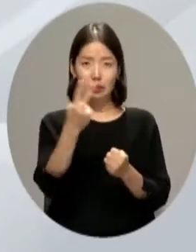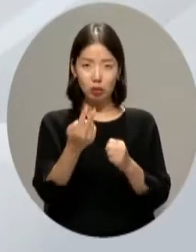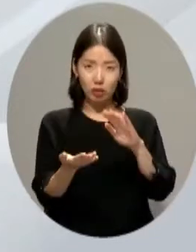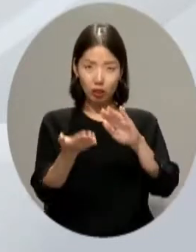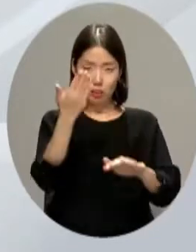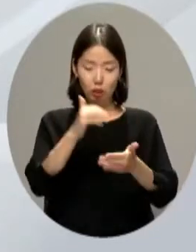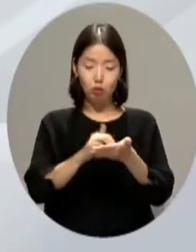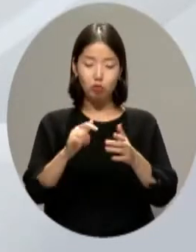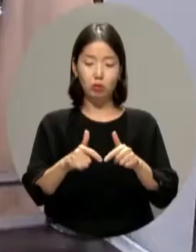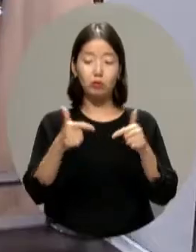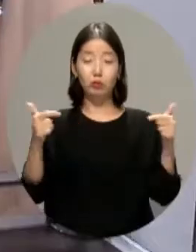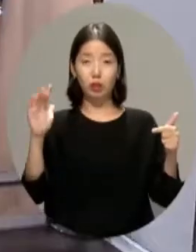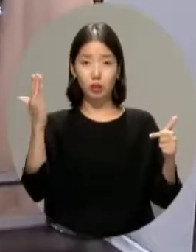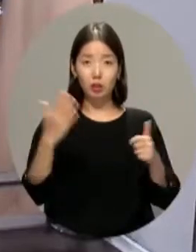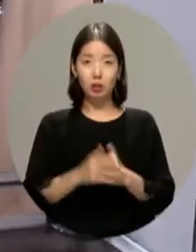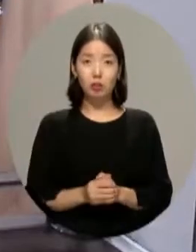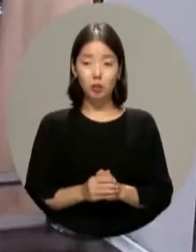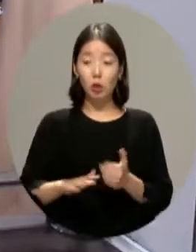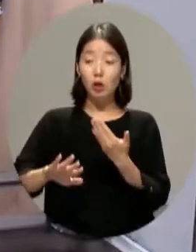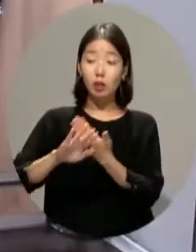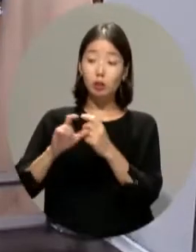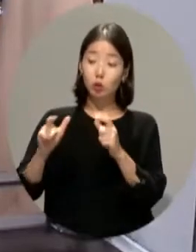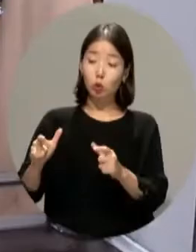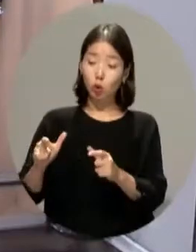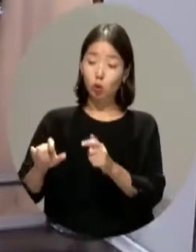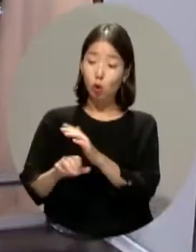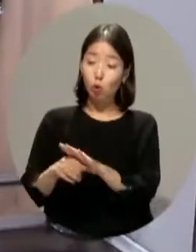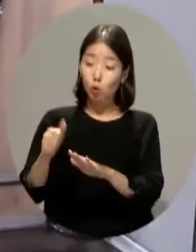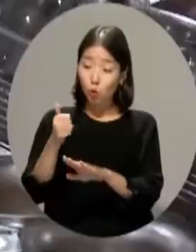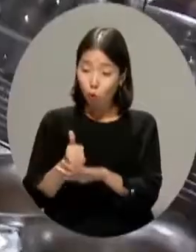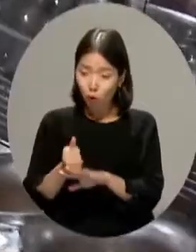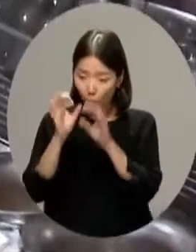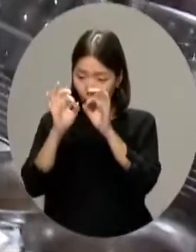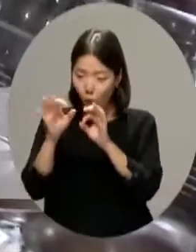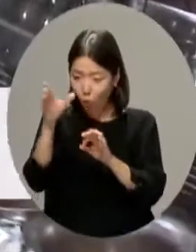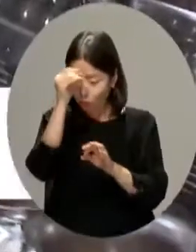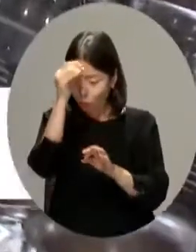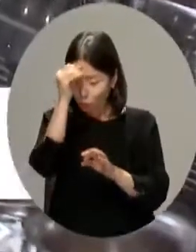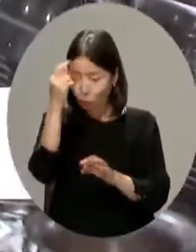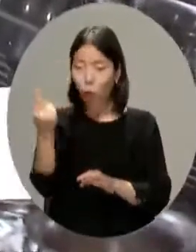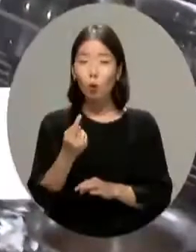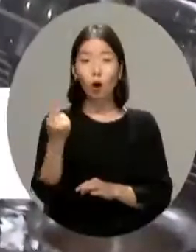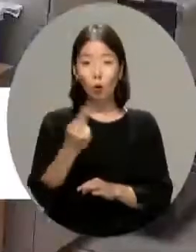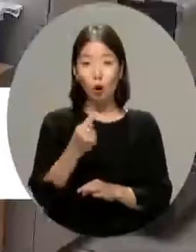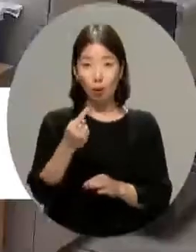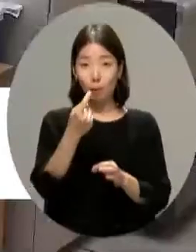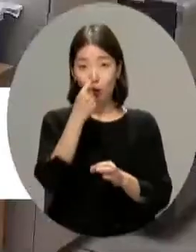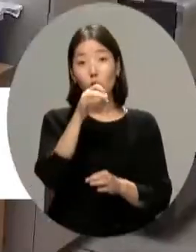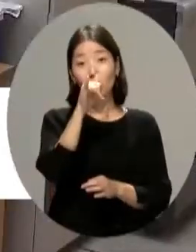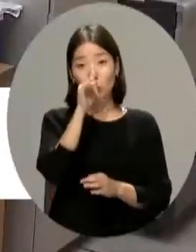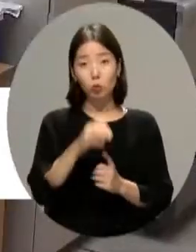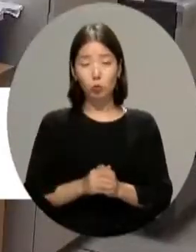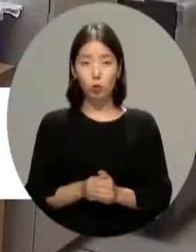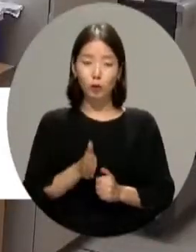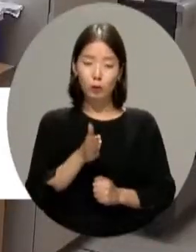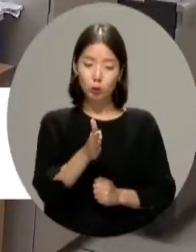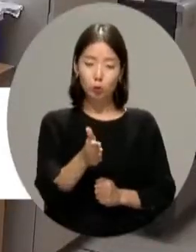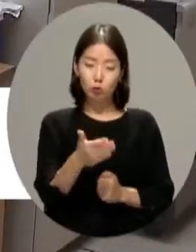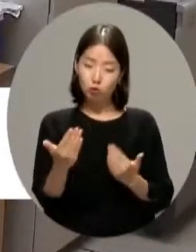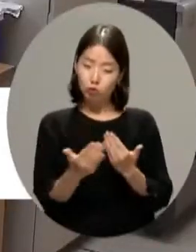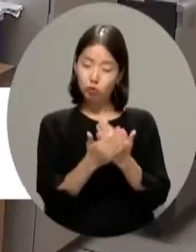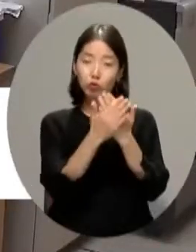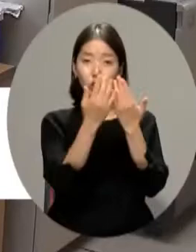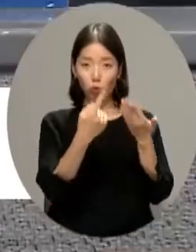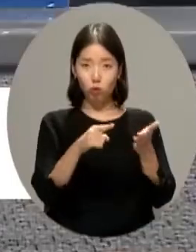가까이로 늘어났습니다. 타 지역에서도 성공 사례를 배우기 위해 전북을 찾을 정도며 전문적인 인재